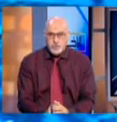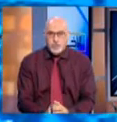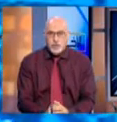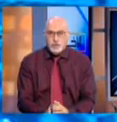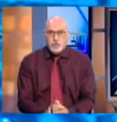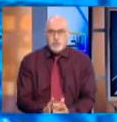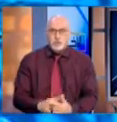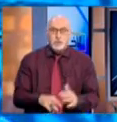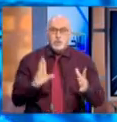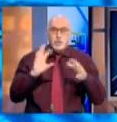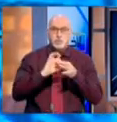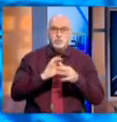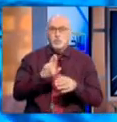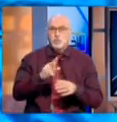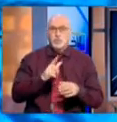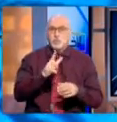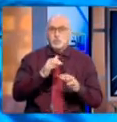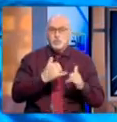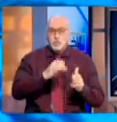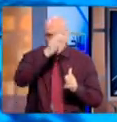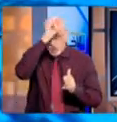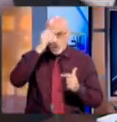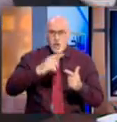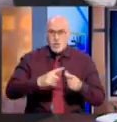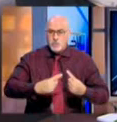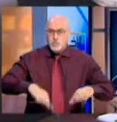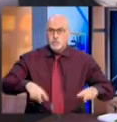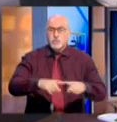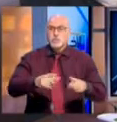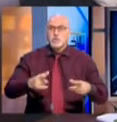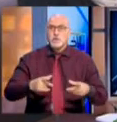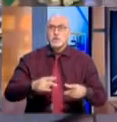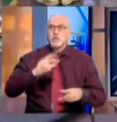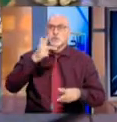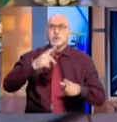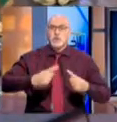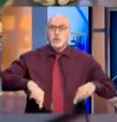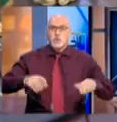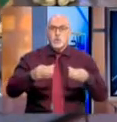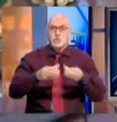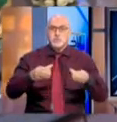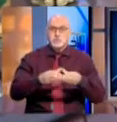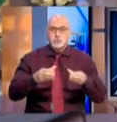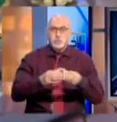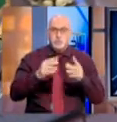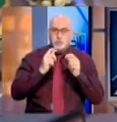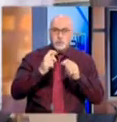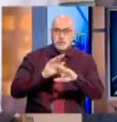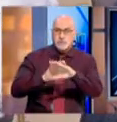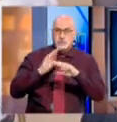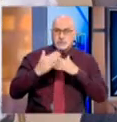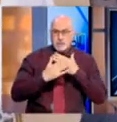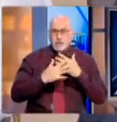هذا وشكلت العلاقات الثنائية بين البلدين محور أشغال اجتماع الدورة الثالثة للجنة المشاورات السياسية بين